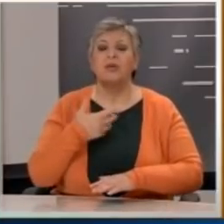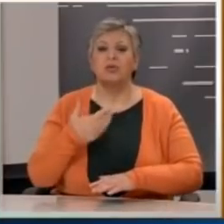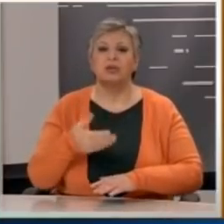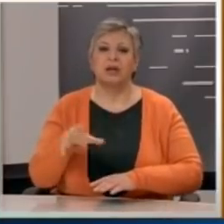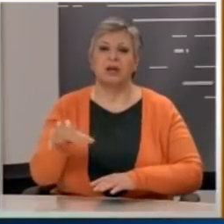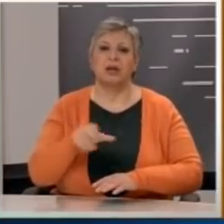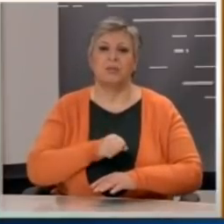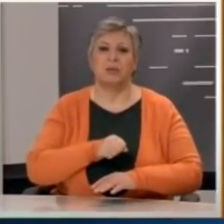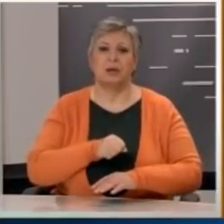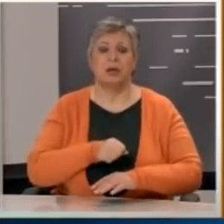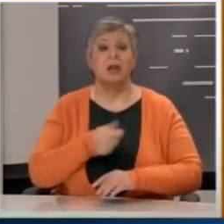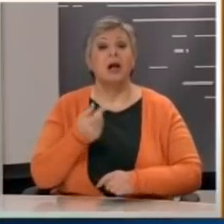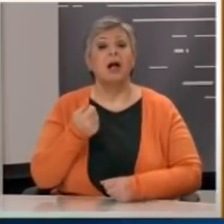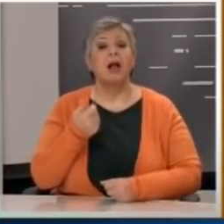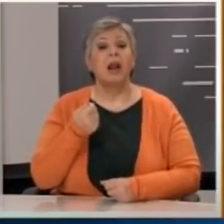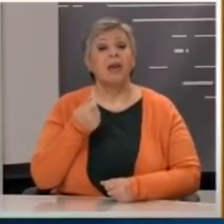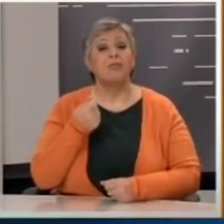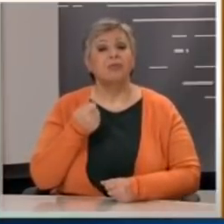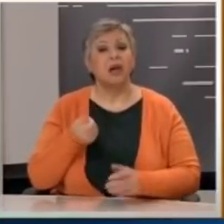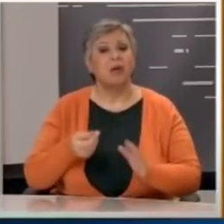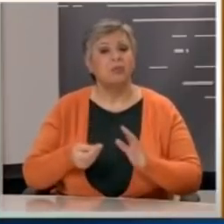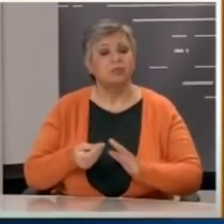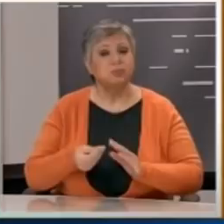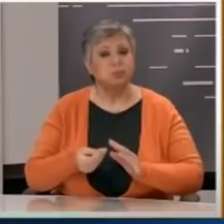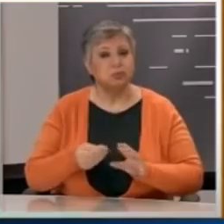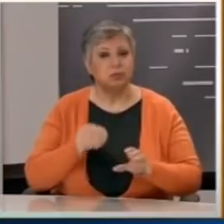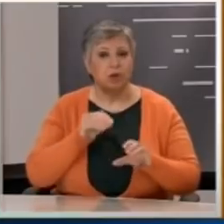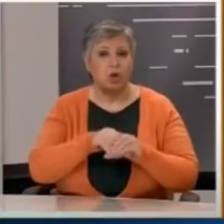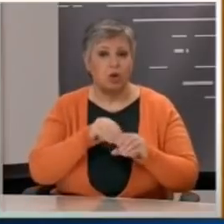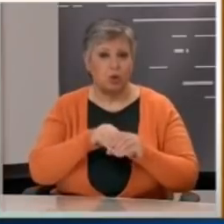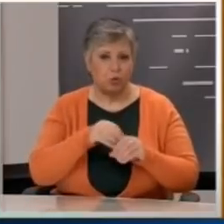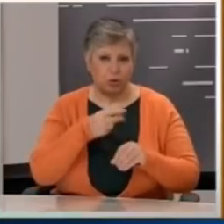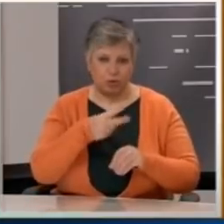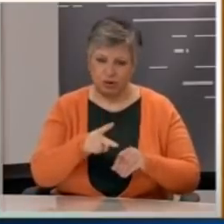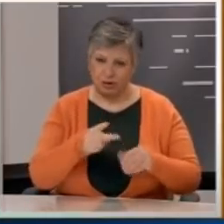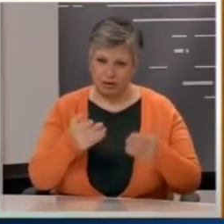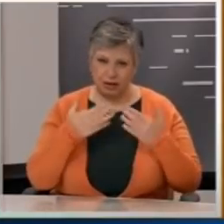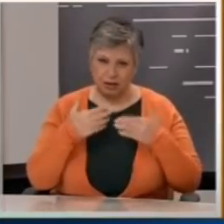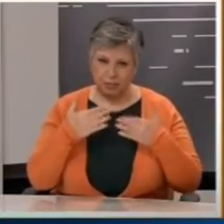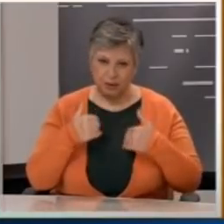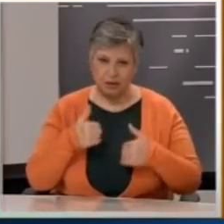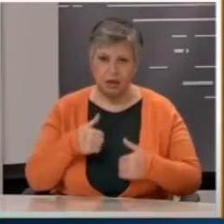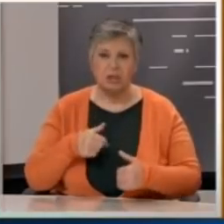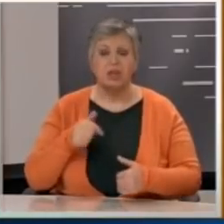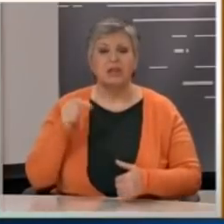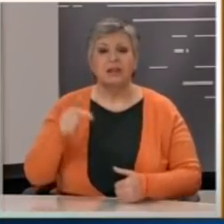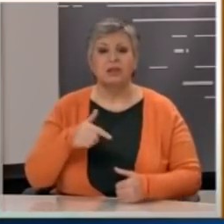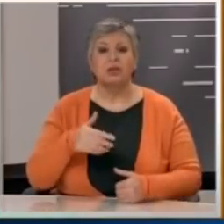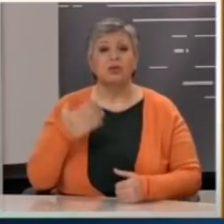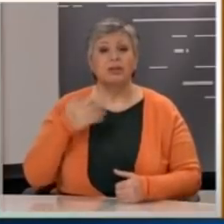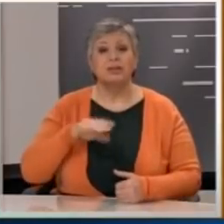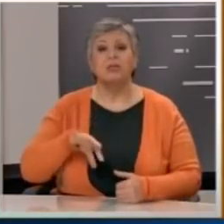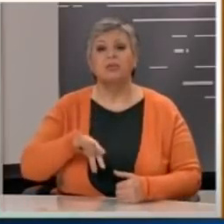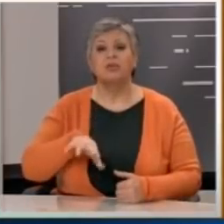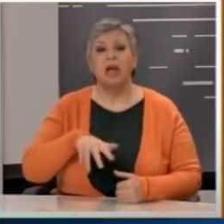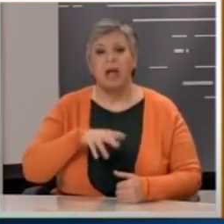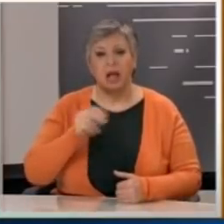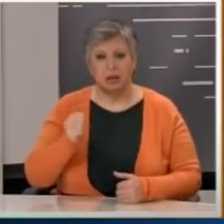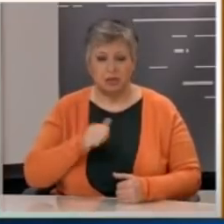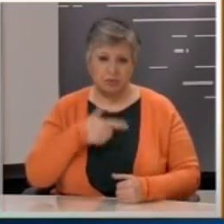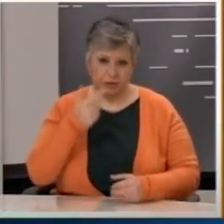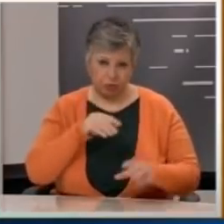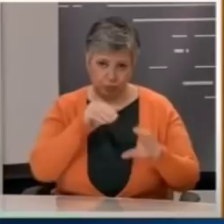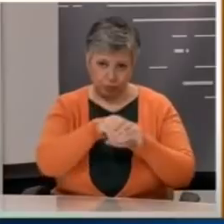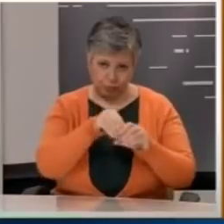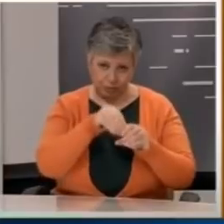ευρέθησαν. Γιατί έχουν τρόπο να φυγαδεύουν τα λεφτά. Δεν είναι βλάκες να τα πηγαίνουν στην τράπεζα τα λεφτά οι κλέφτες. Να